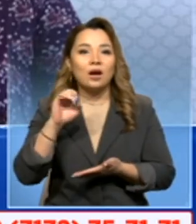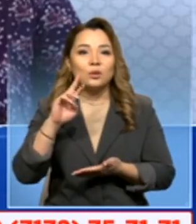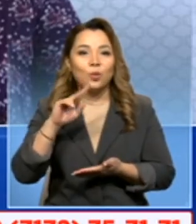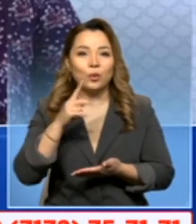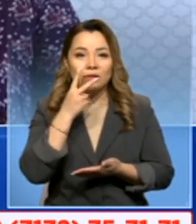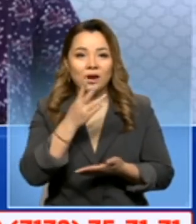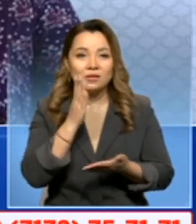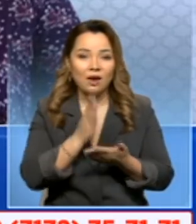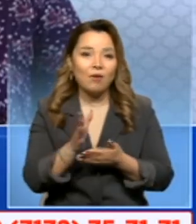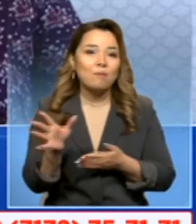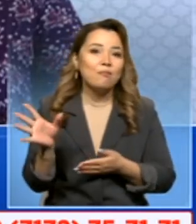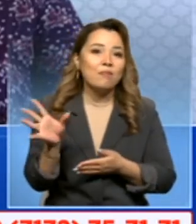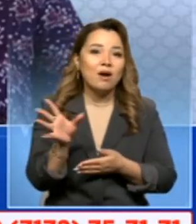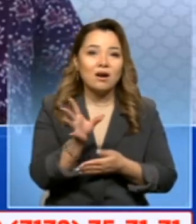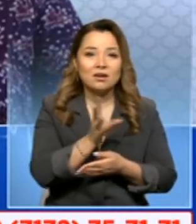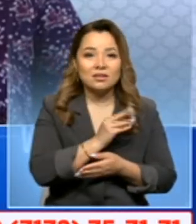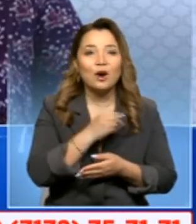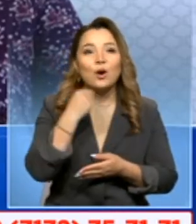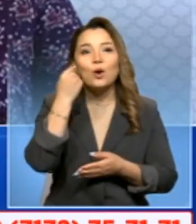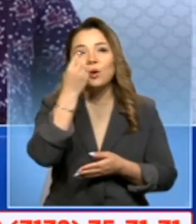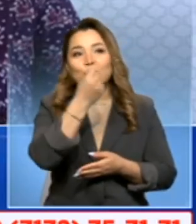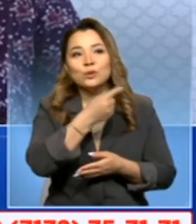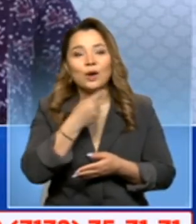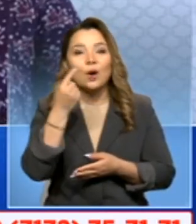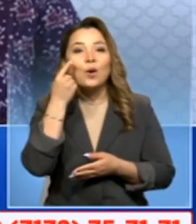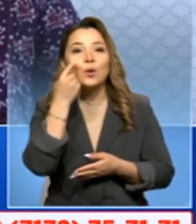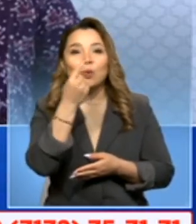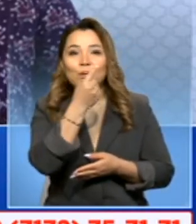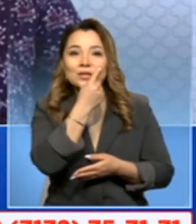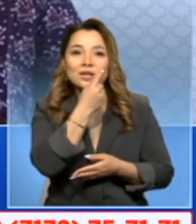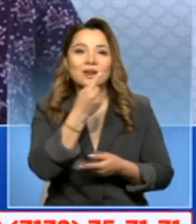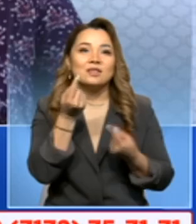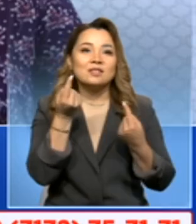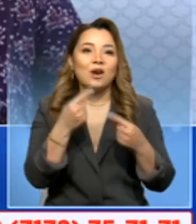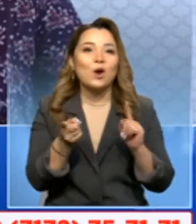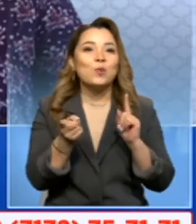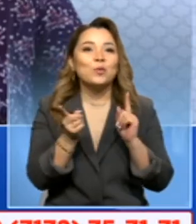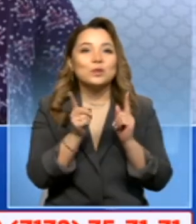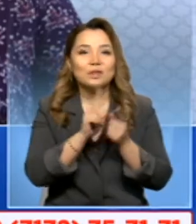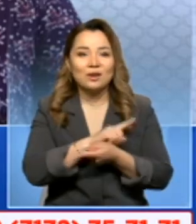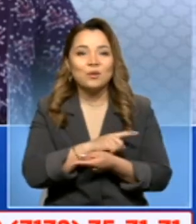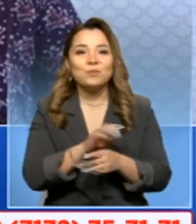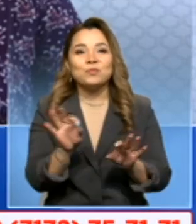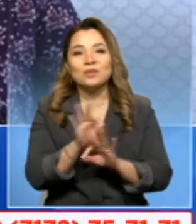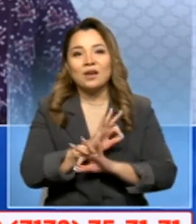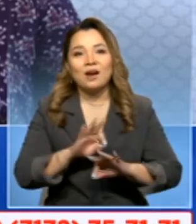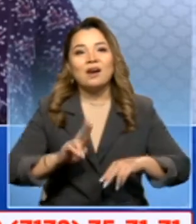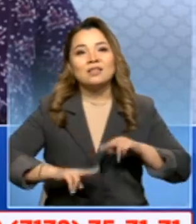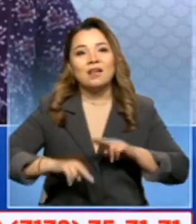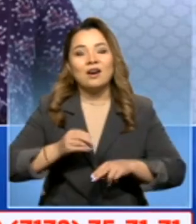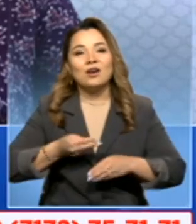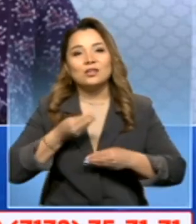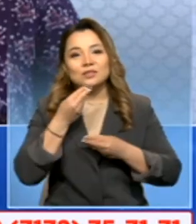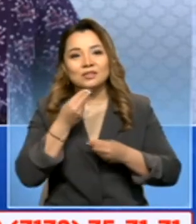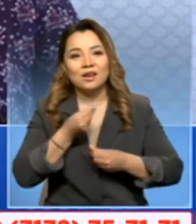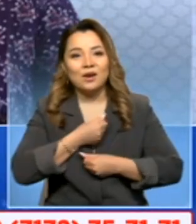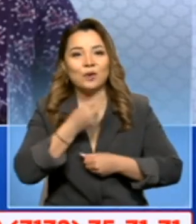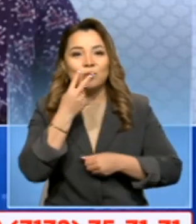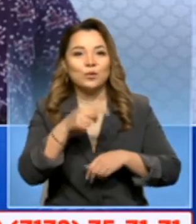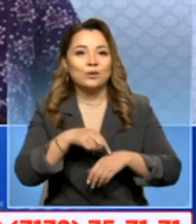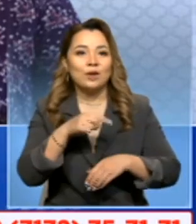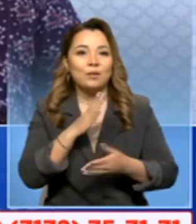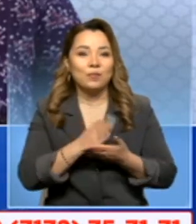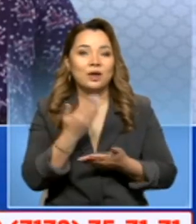көріп, барлығының түрі, көздері, жанарлары өзгеріп, тамаша көңілгейлерін көтерінкі болып тұрған сезіп